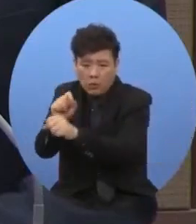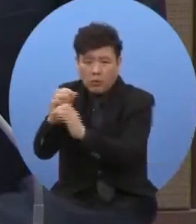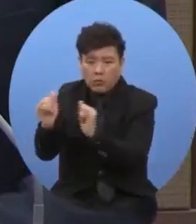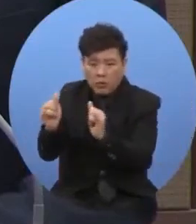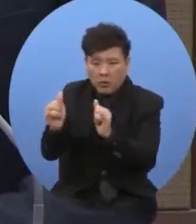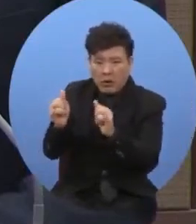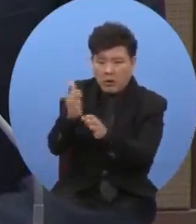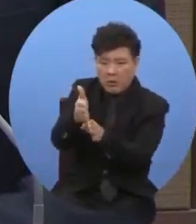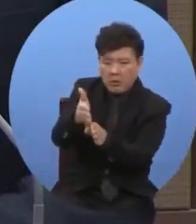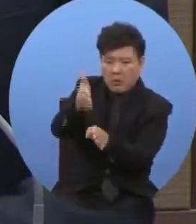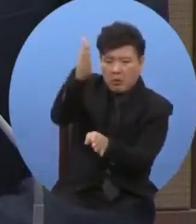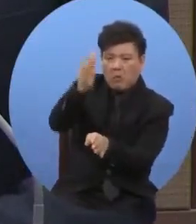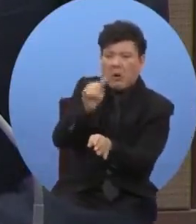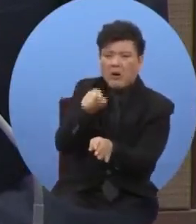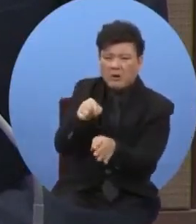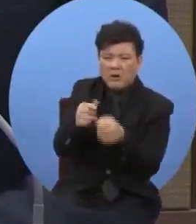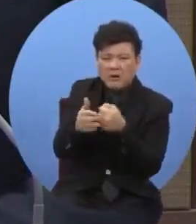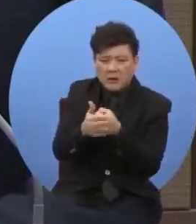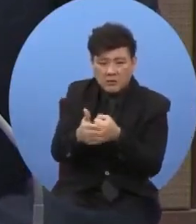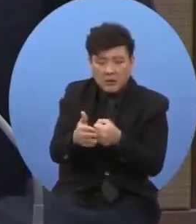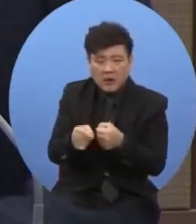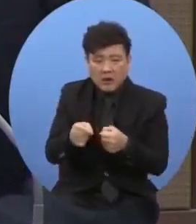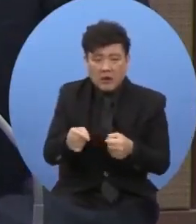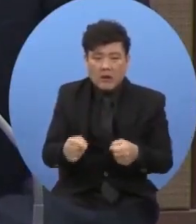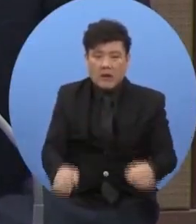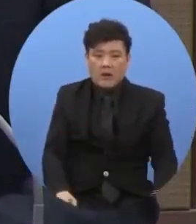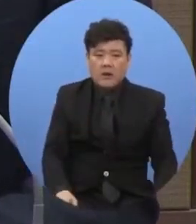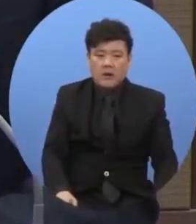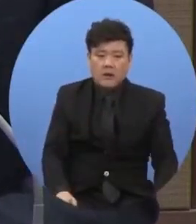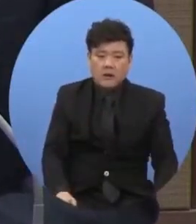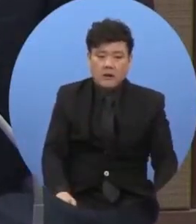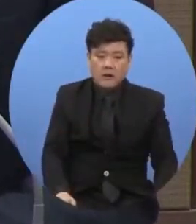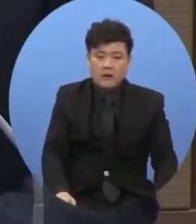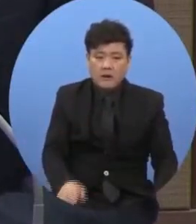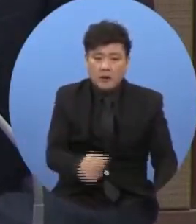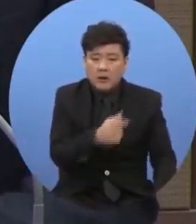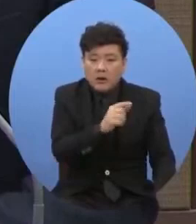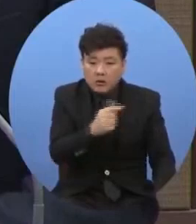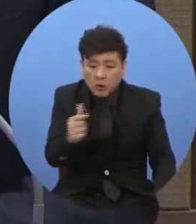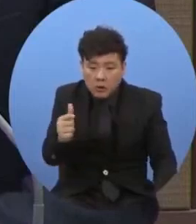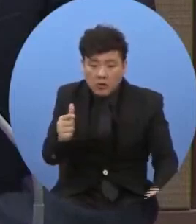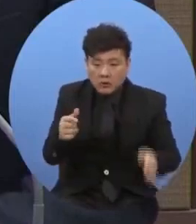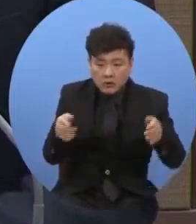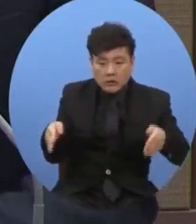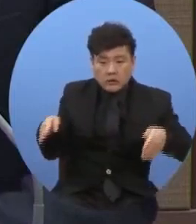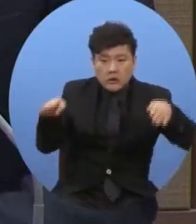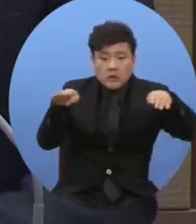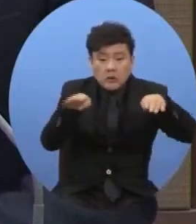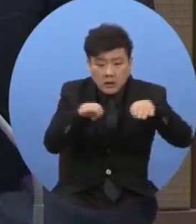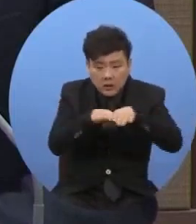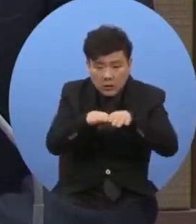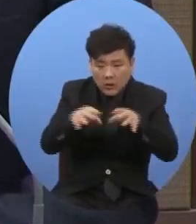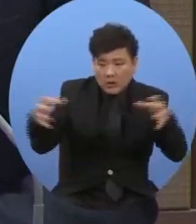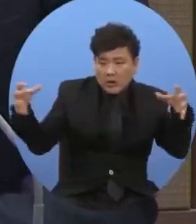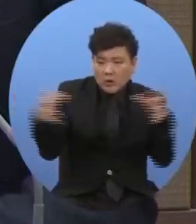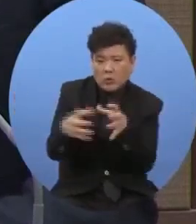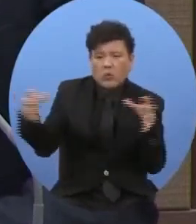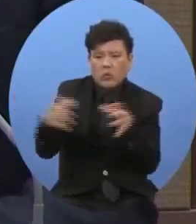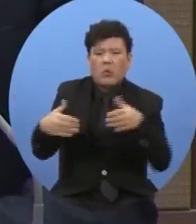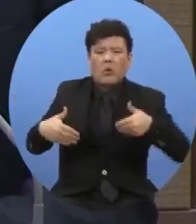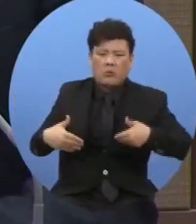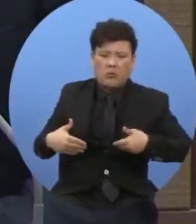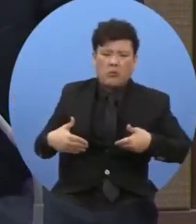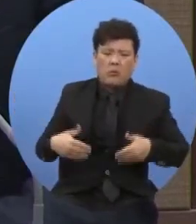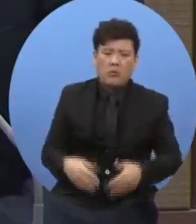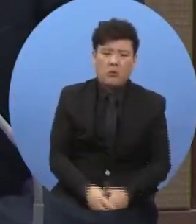수요자의 필요에 따라서 이 여러 기관이 통합적이고 연계적으로 작동을 하지 않는 면이 일각에서는 있어요.